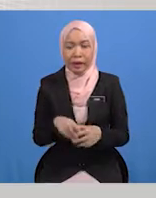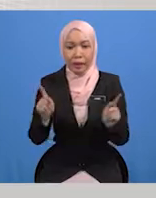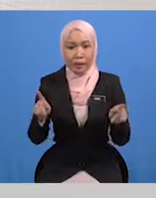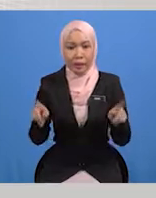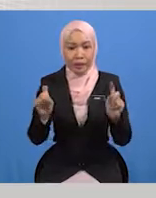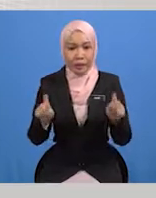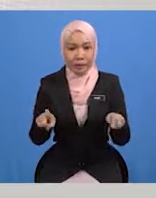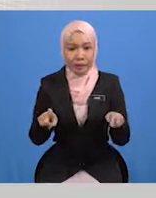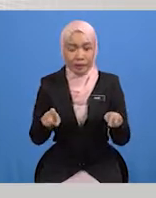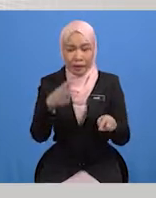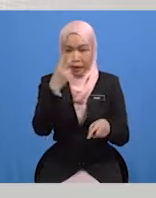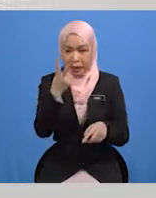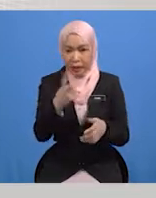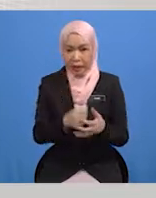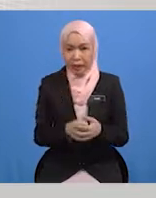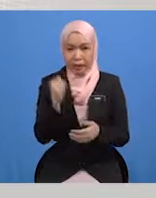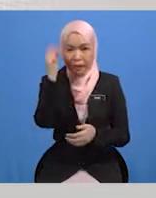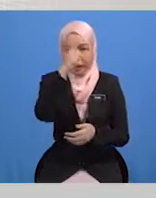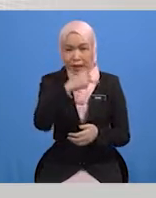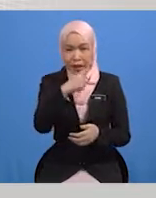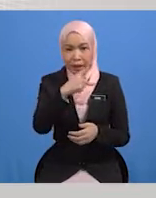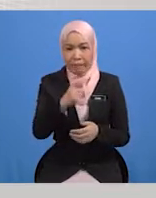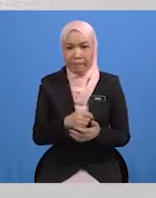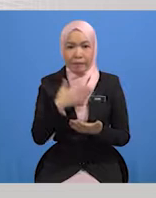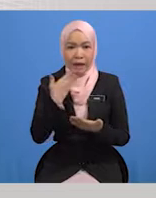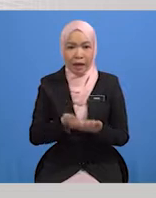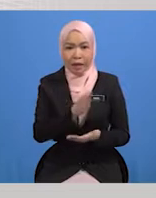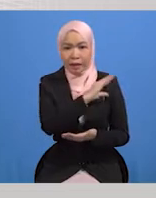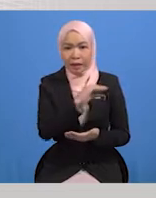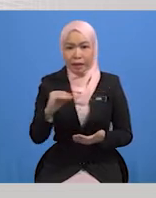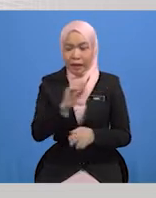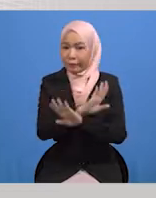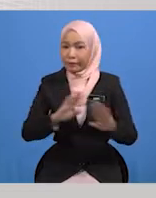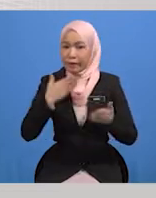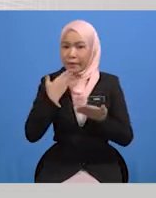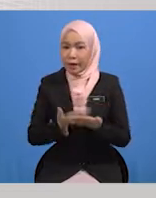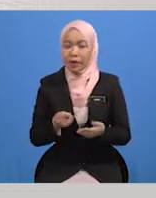menganalisis sikap positif dan sikap negatif watak.